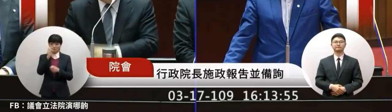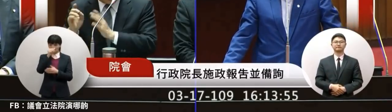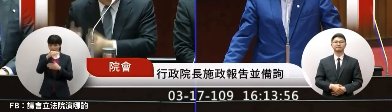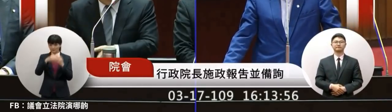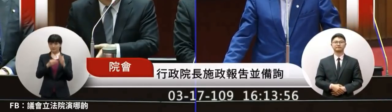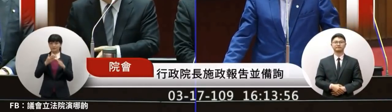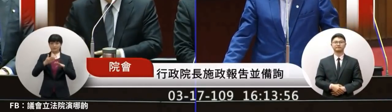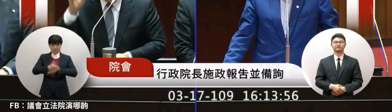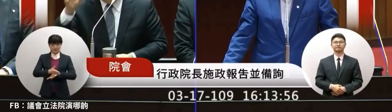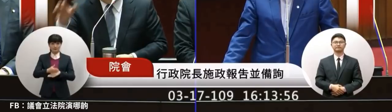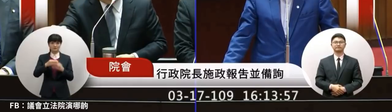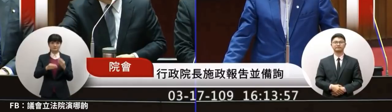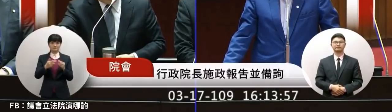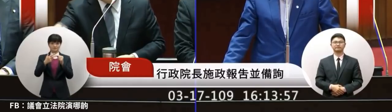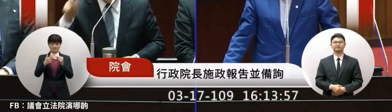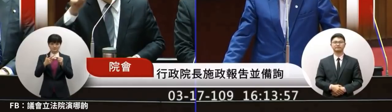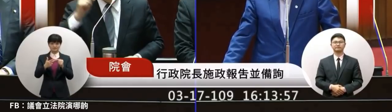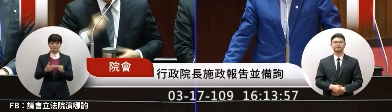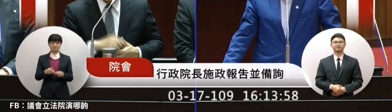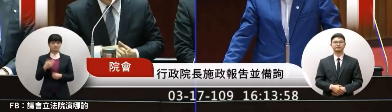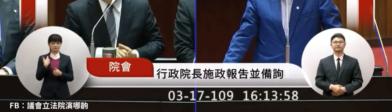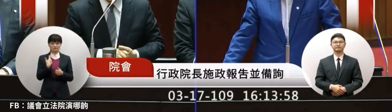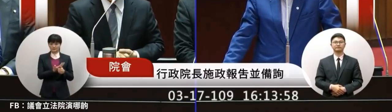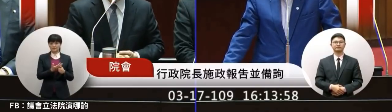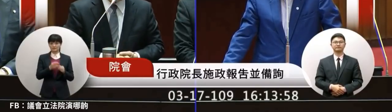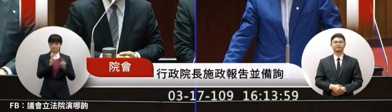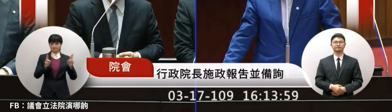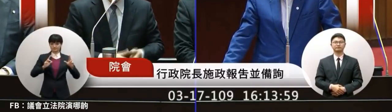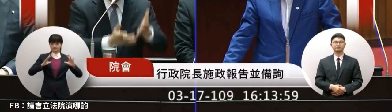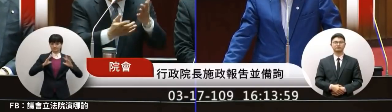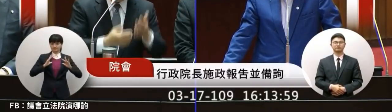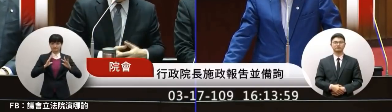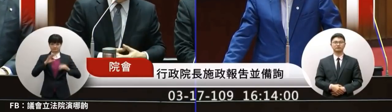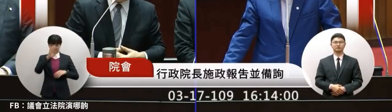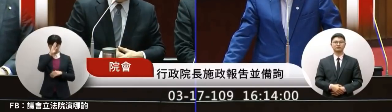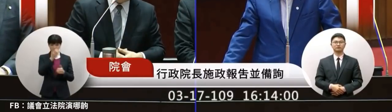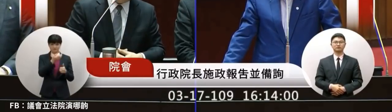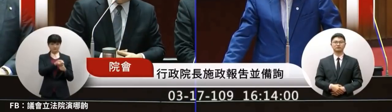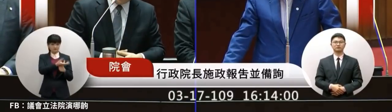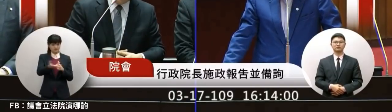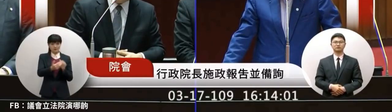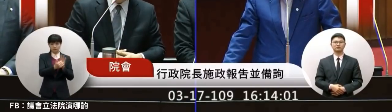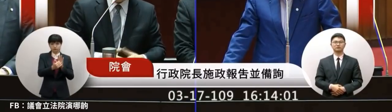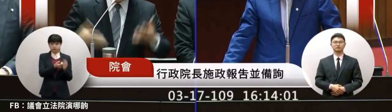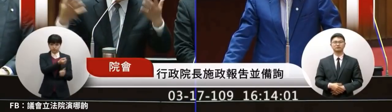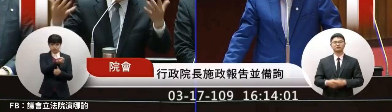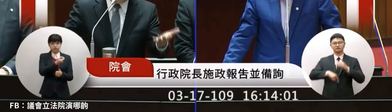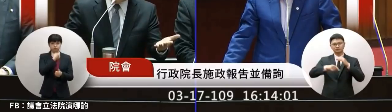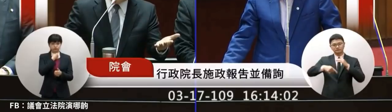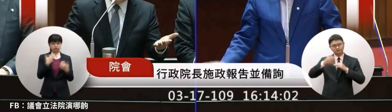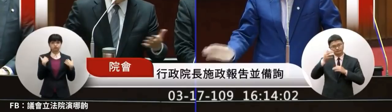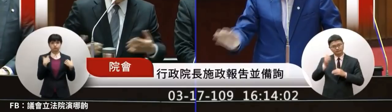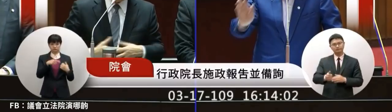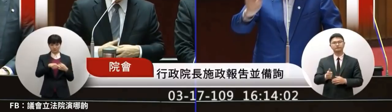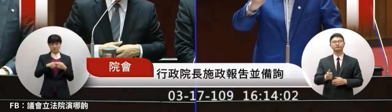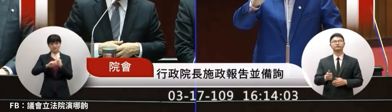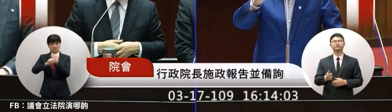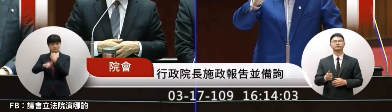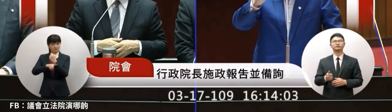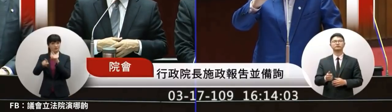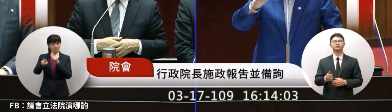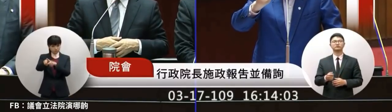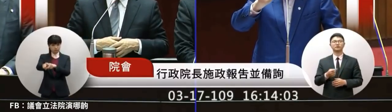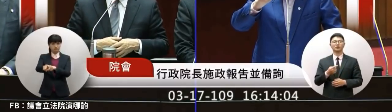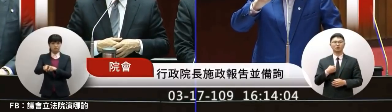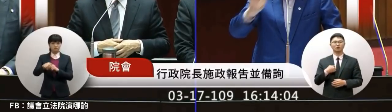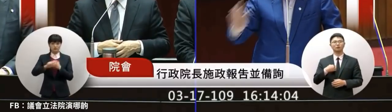就让指挥官为控制疫情得为必要之处置，是贵院刚刚通过的、啊。 院长， 这就是委员、啊。 院长，